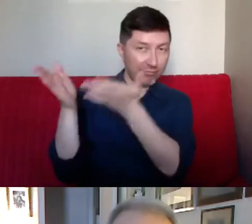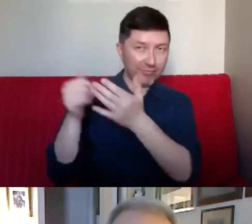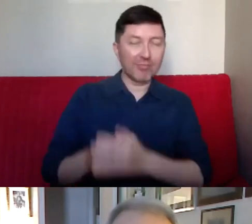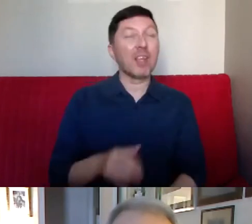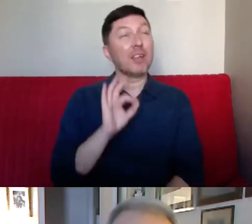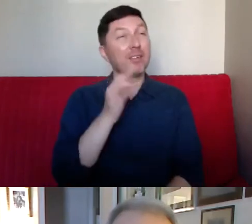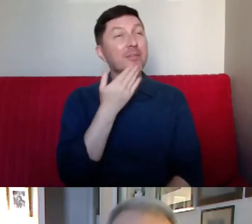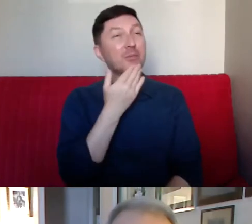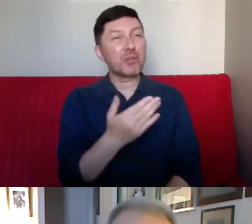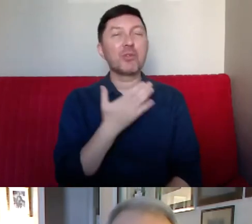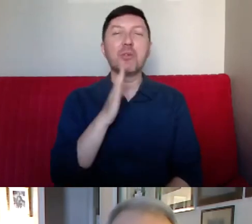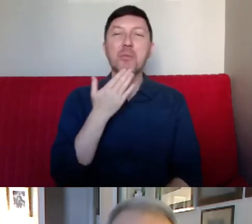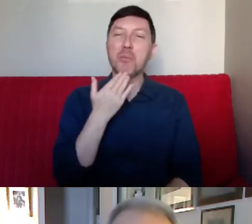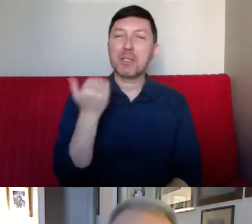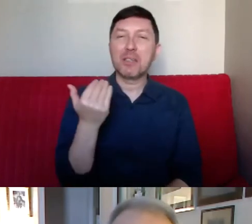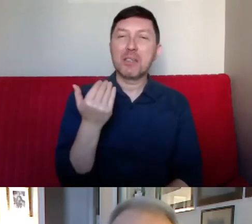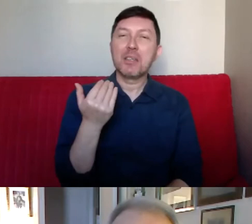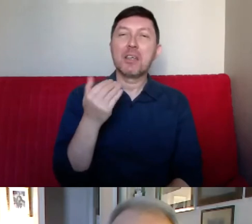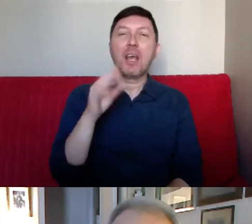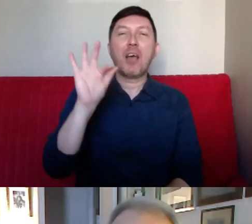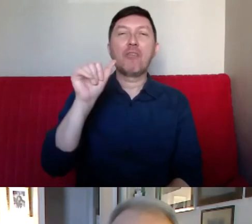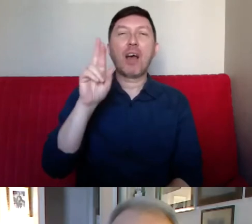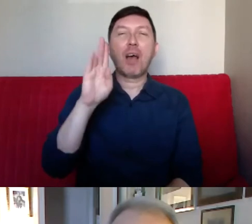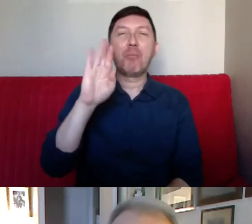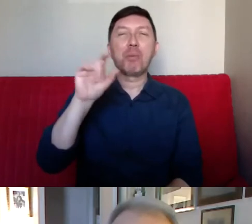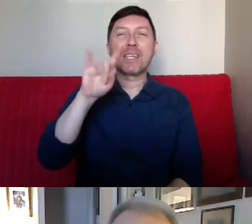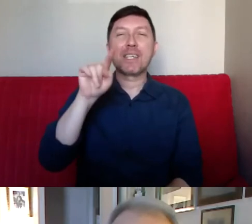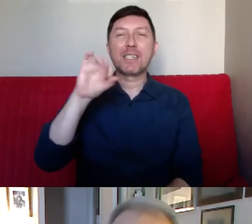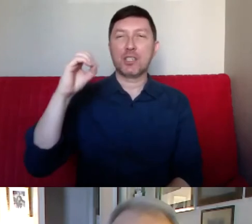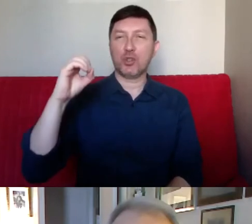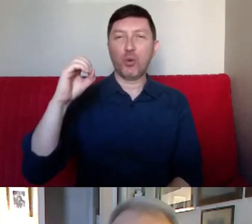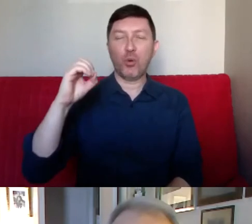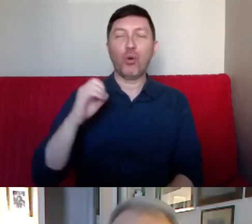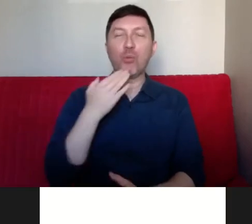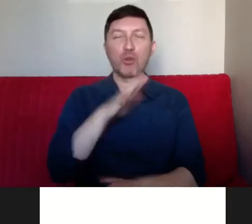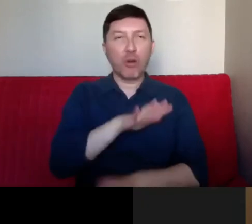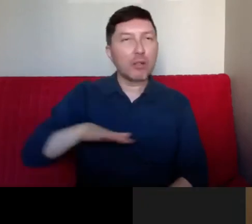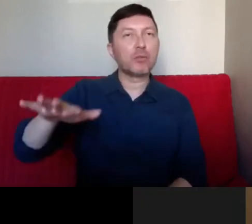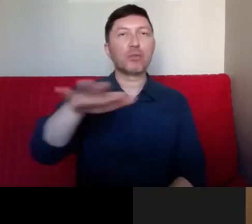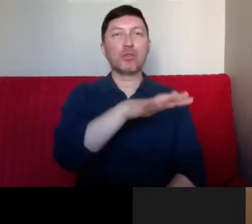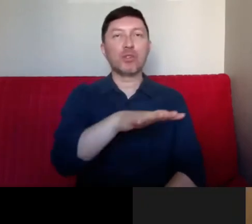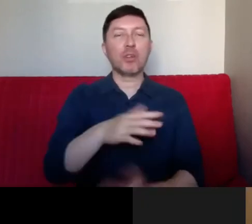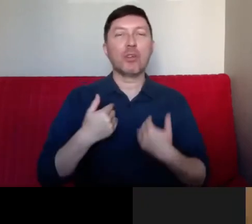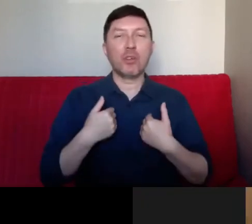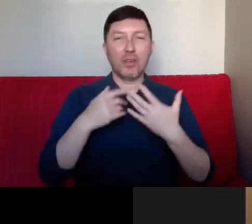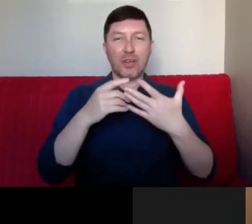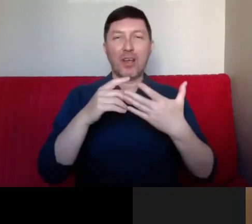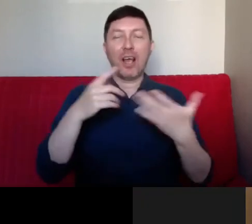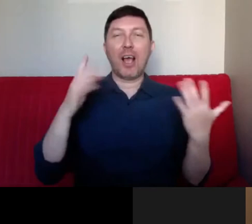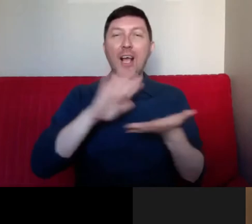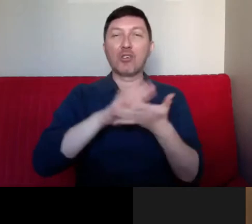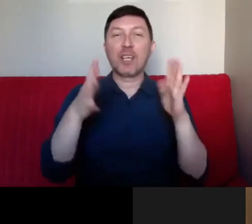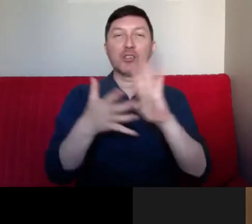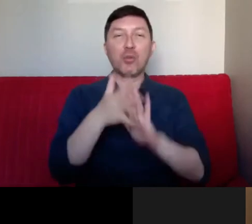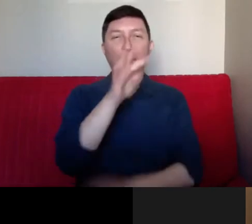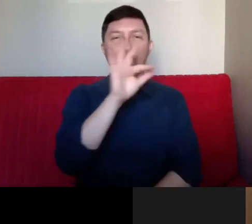Bonjour Fabrizio, cher Fabrizio, bonjour à tous. Au nom de l'ADAPT, l'Association française